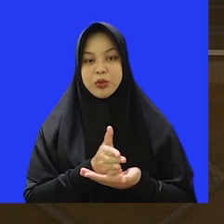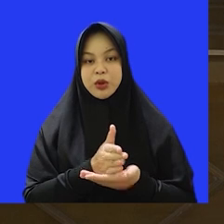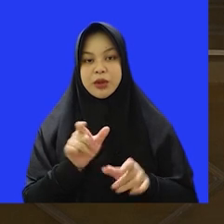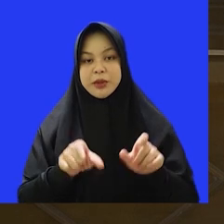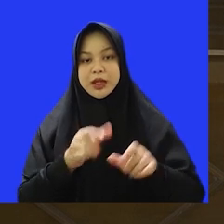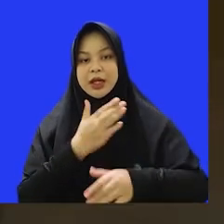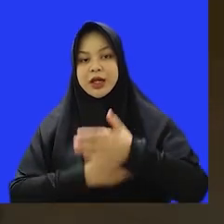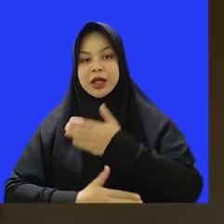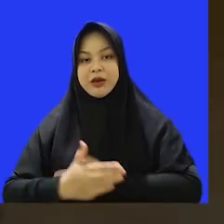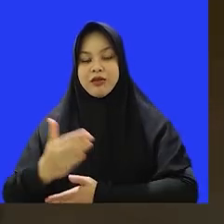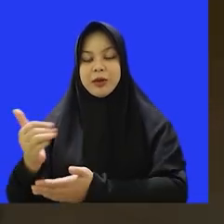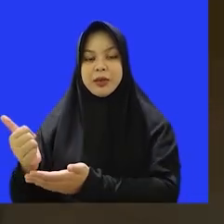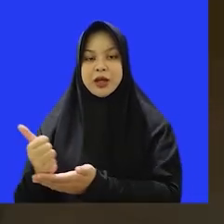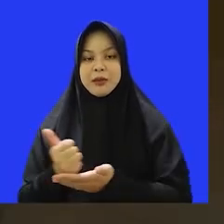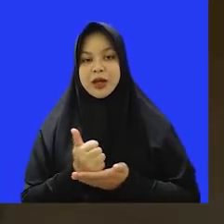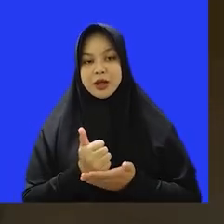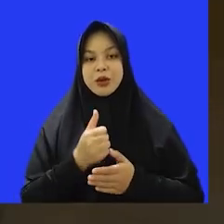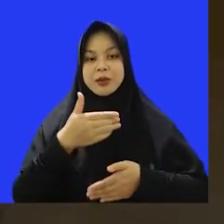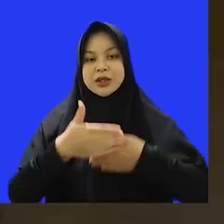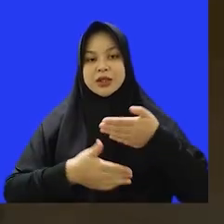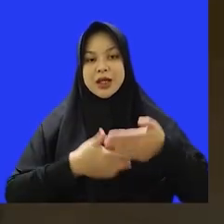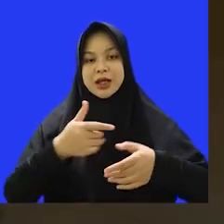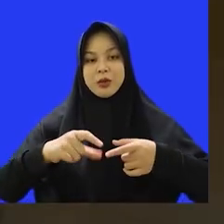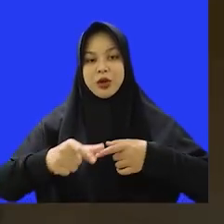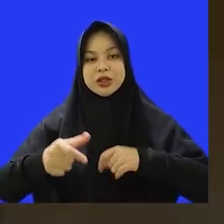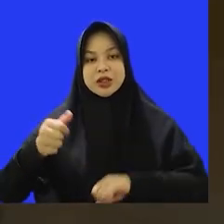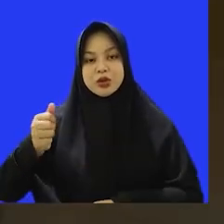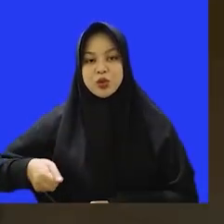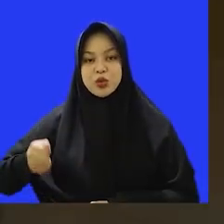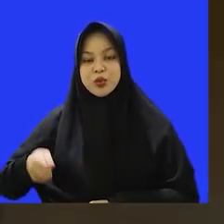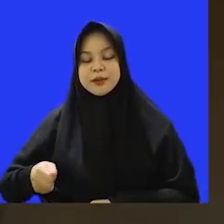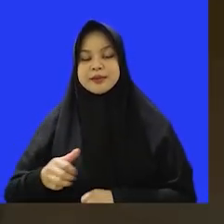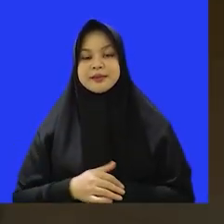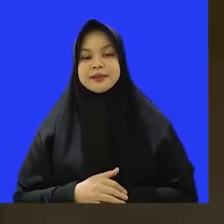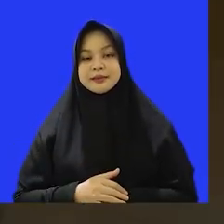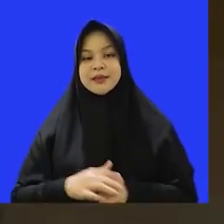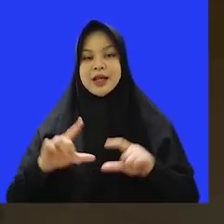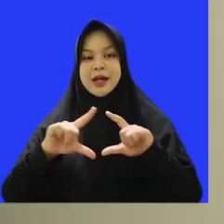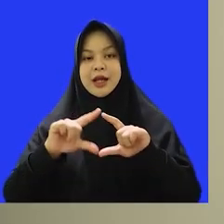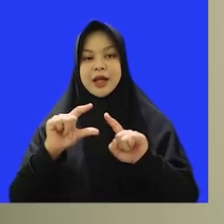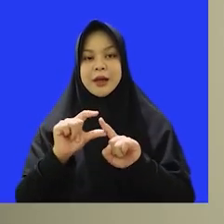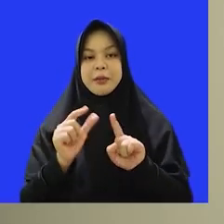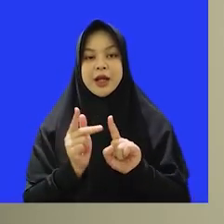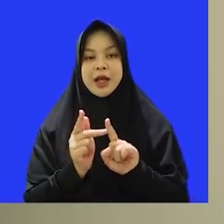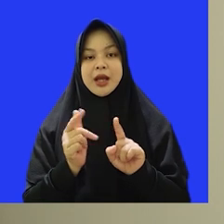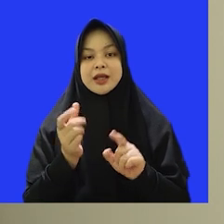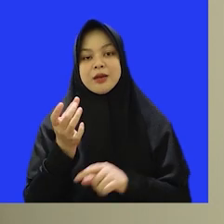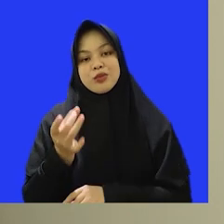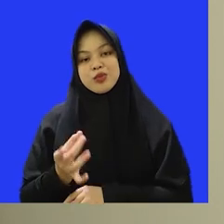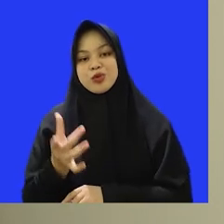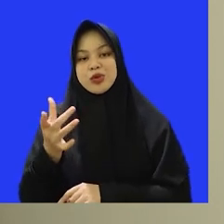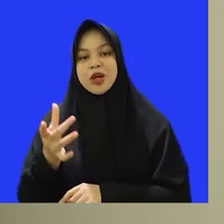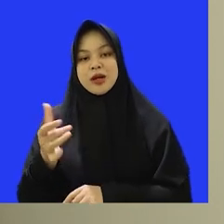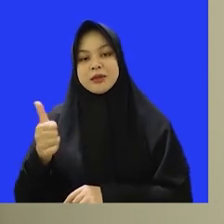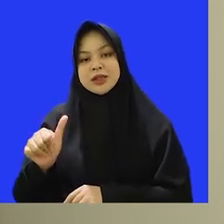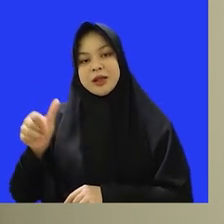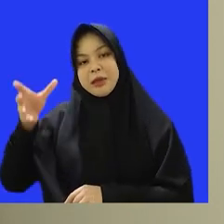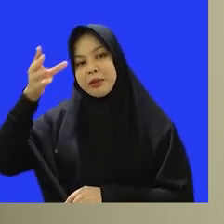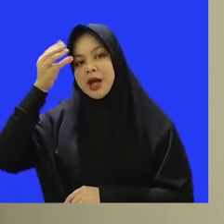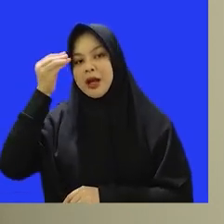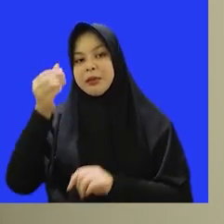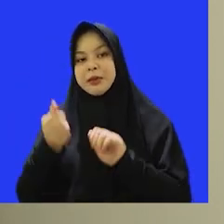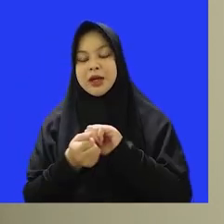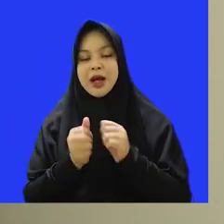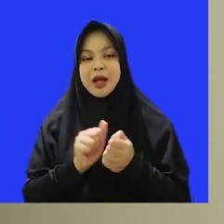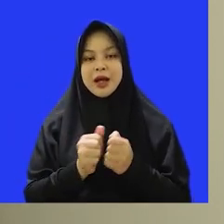Dengan penerjemah, difabel menjadi terbantu untuk menjalani proses hukumnya, dan aparat penegak hukum lebih